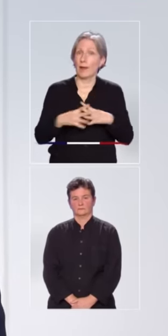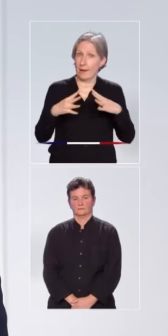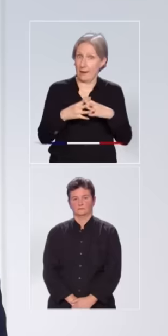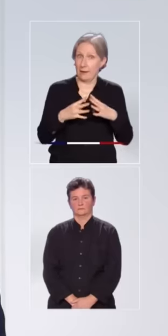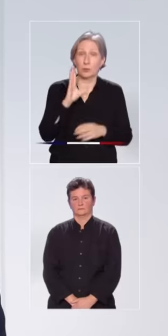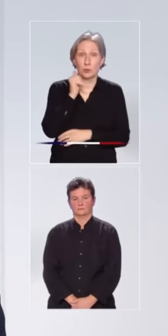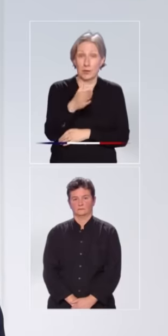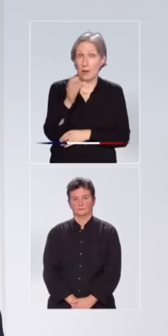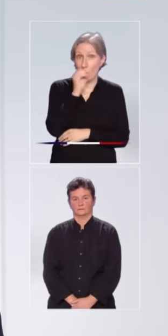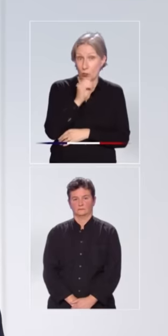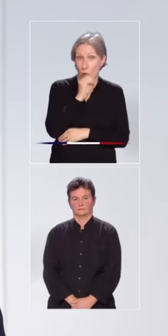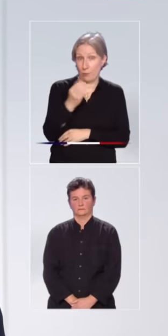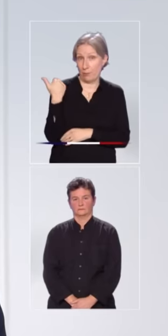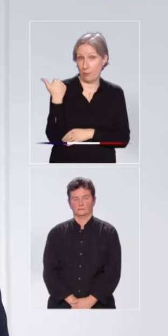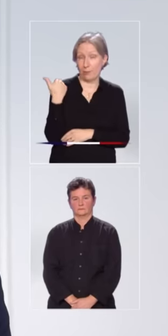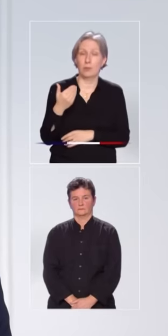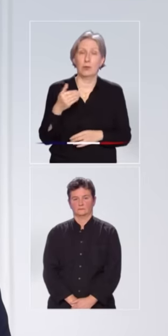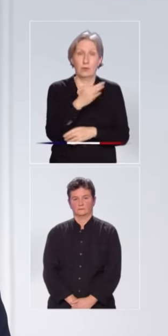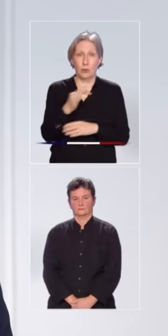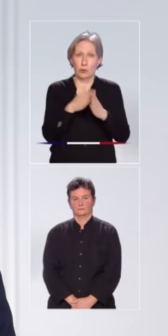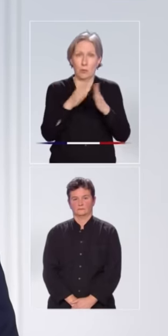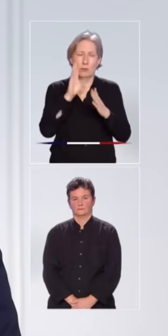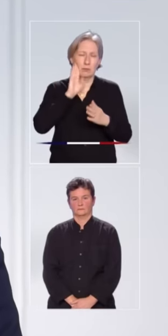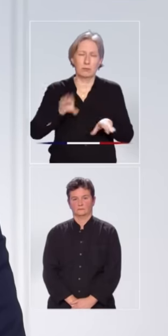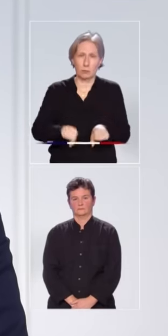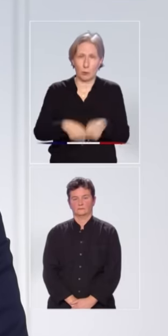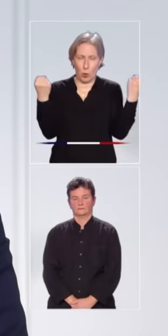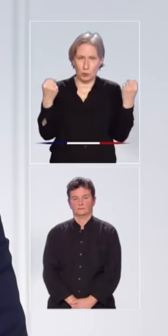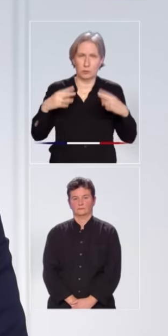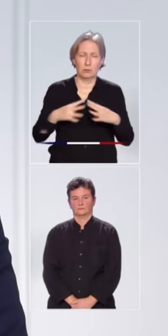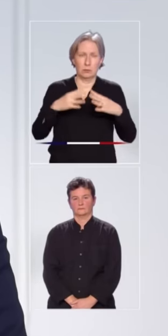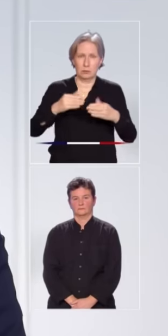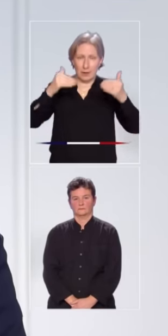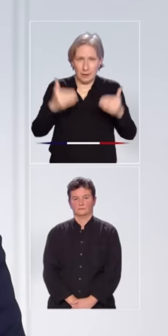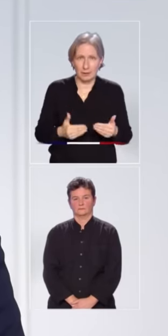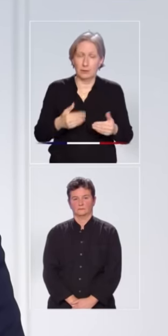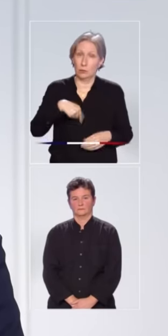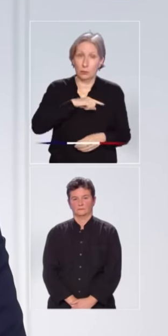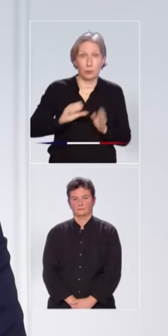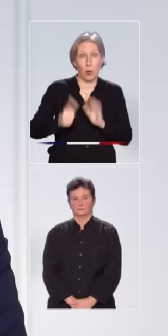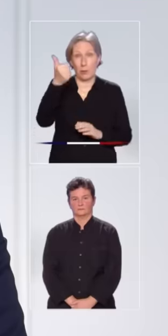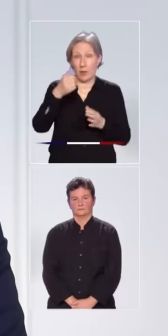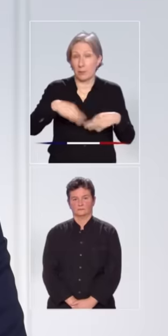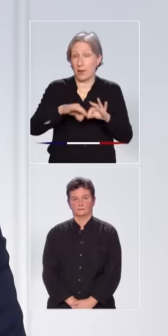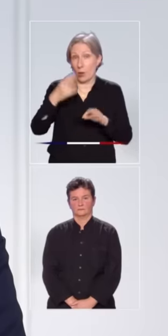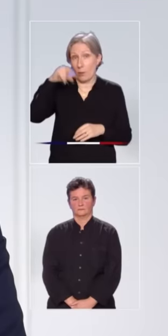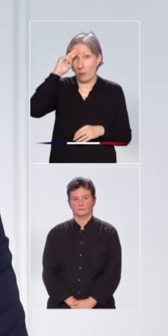le mois d'octobre, la France a appelé à une trêve. C'est pourquoi nous sommes le premier pays européen à avoir porté une résolution